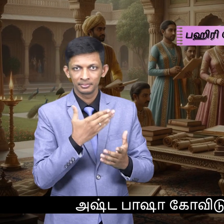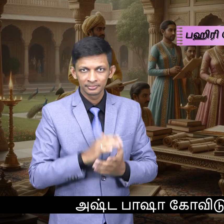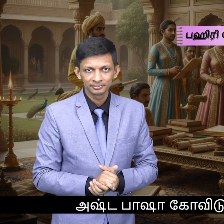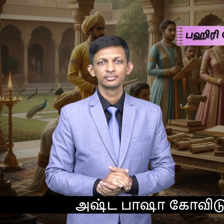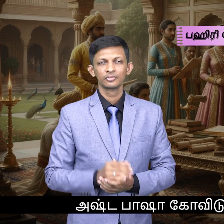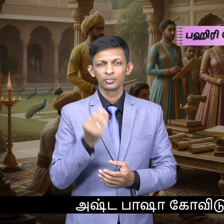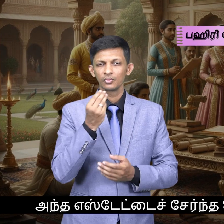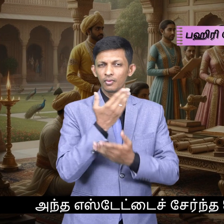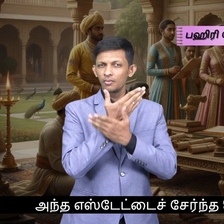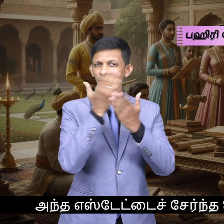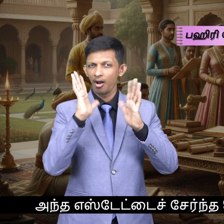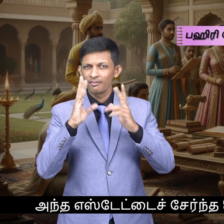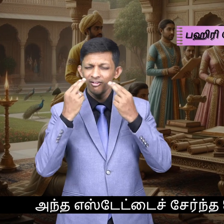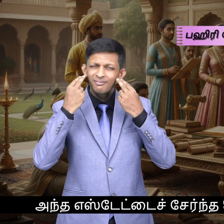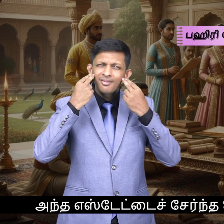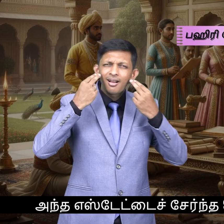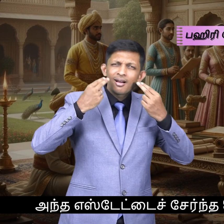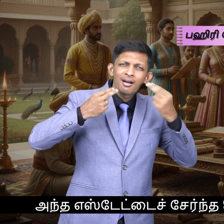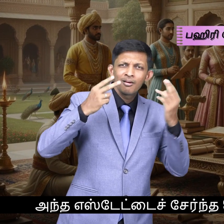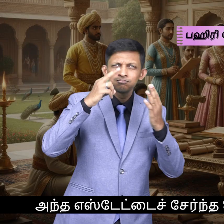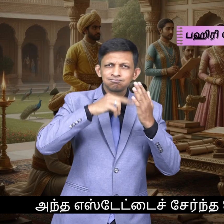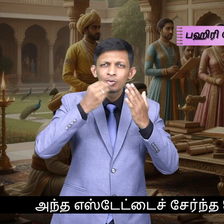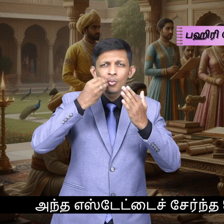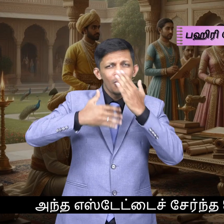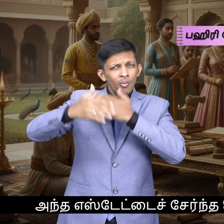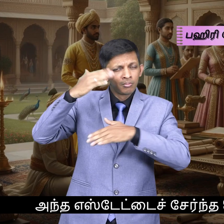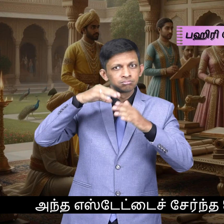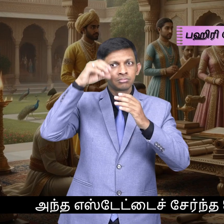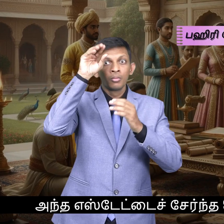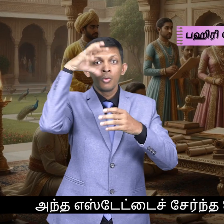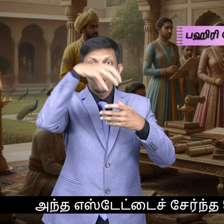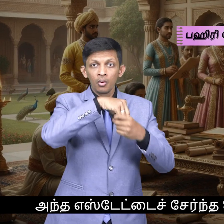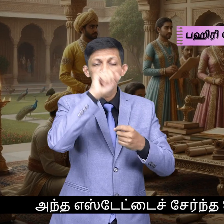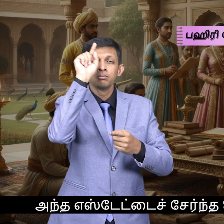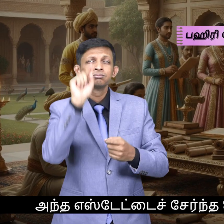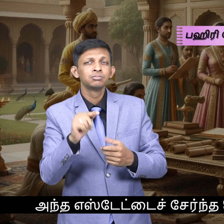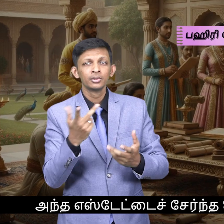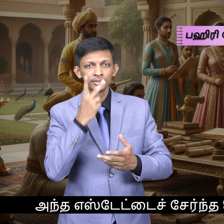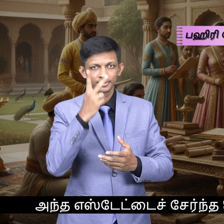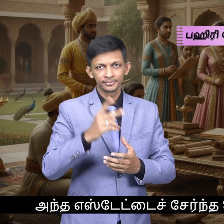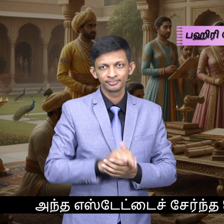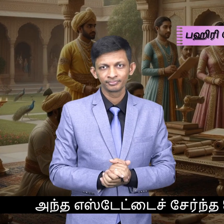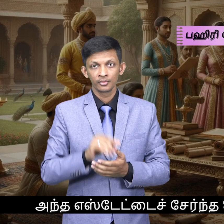அழைக்கப்பட்டார். அந்த எஸ்டேட்டை சேர்ந்த சில பிரபல கவிஞர்கள் பின்வருமாறு: